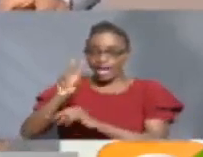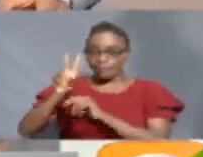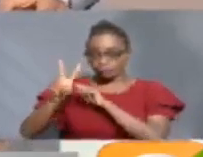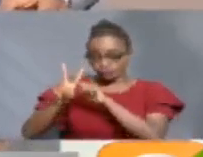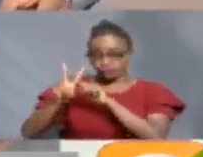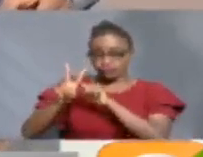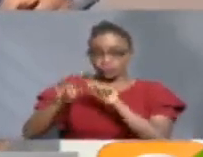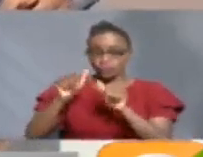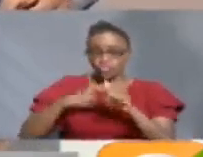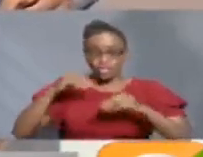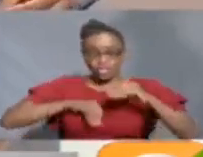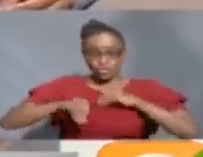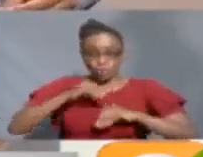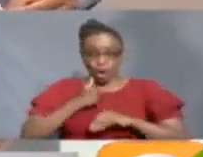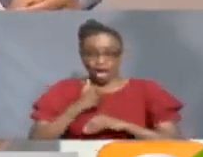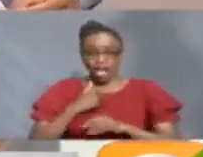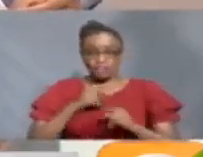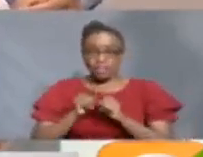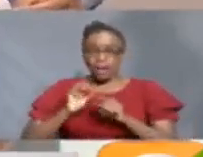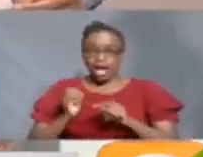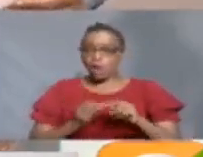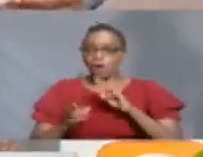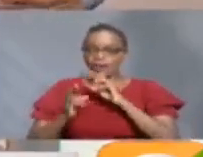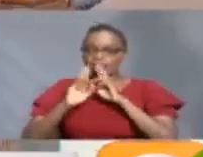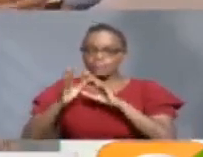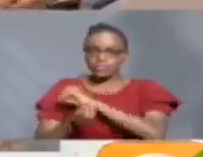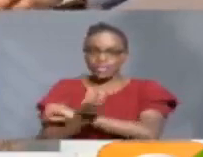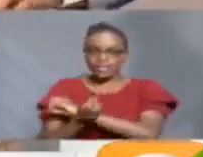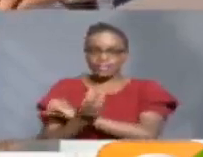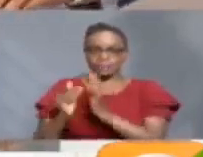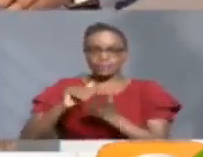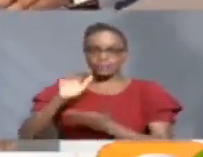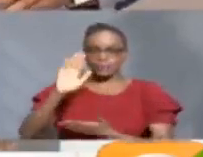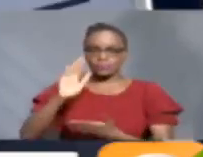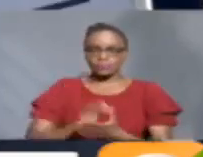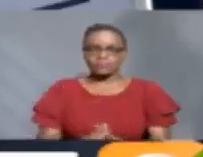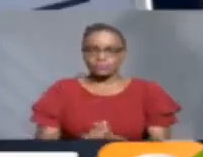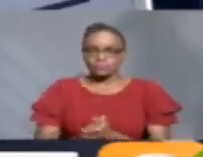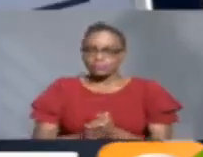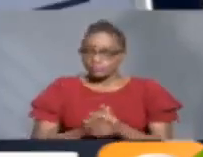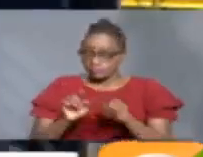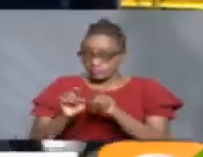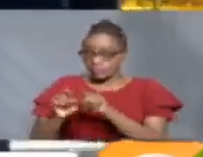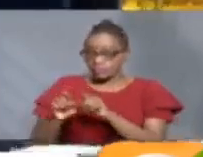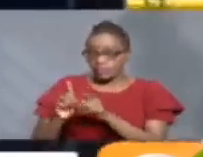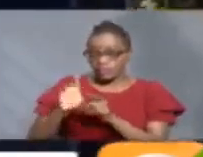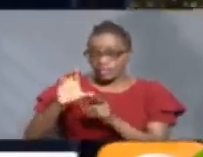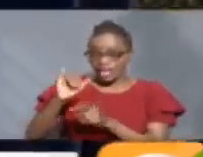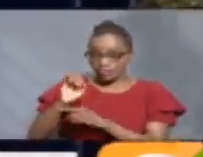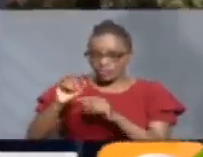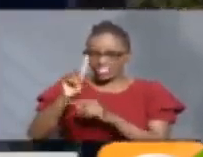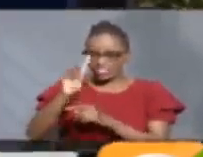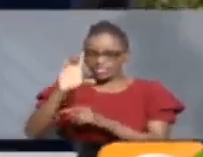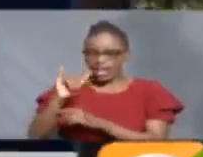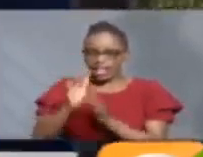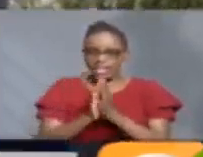na Kimwarer yaliyozua utata, kama Steven Leto anavyotuarifu. Huku maafisa wa tume ya upelelezi nchini DCI